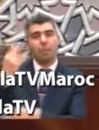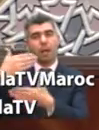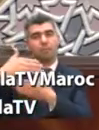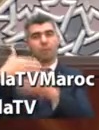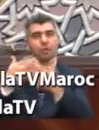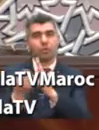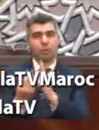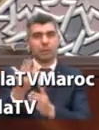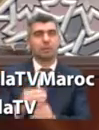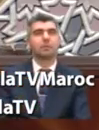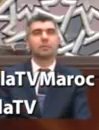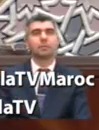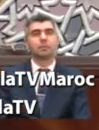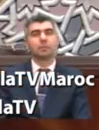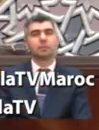النائب.